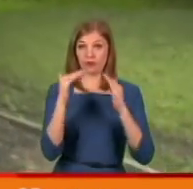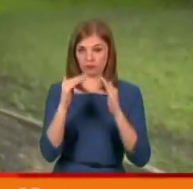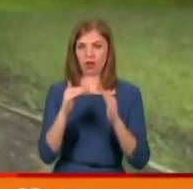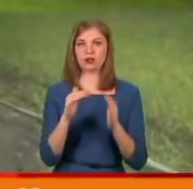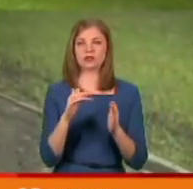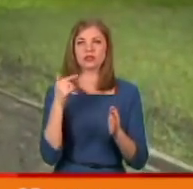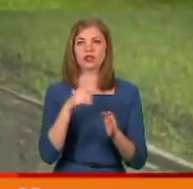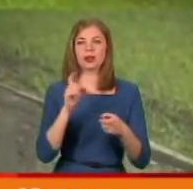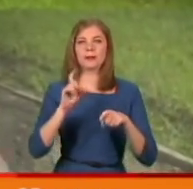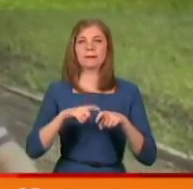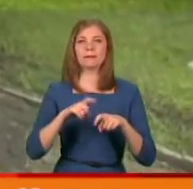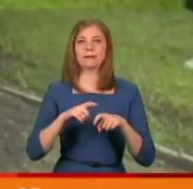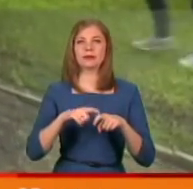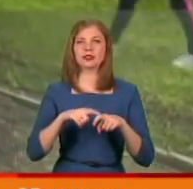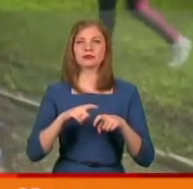побив пластмасовий.